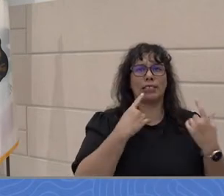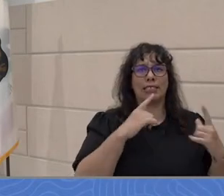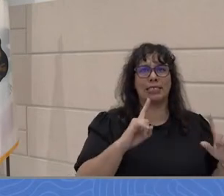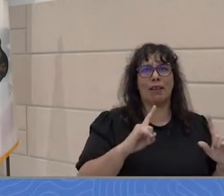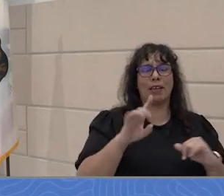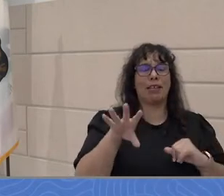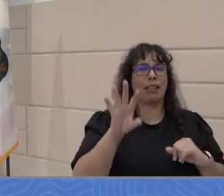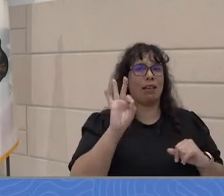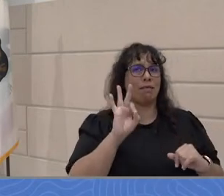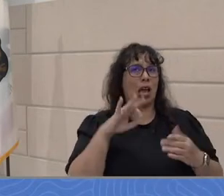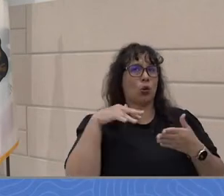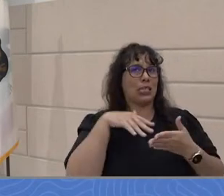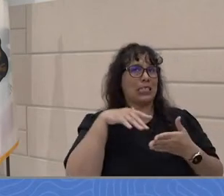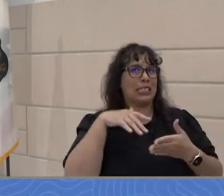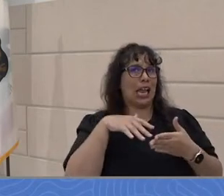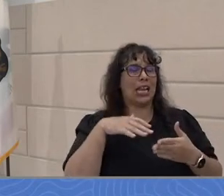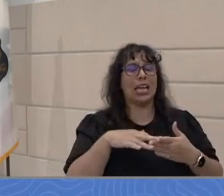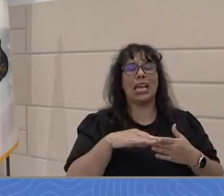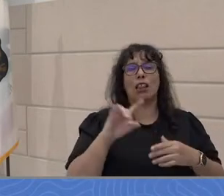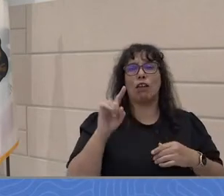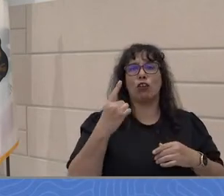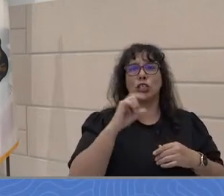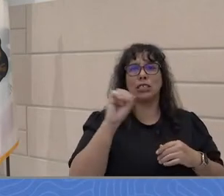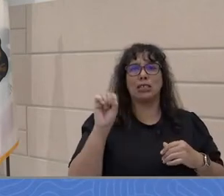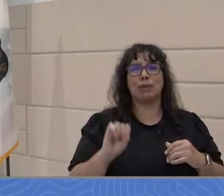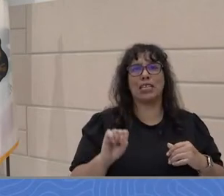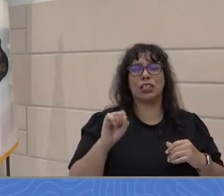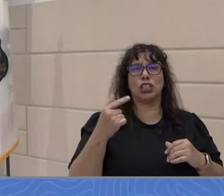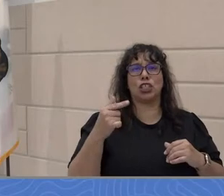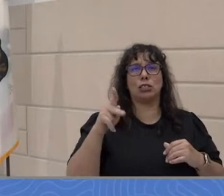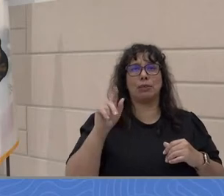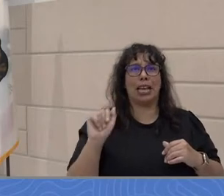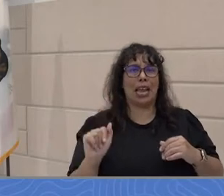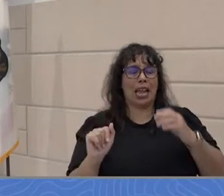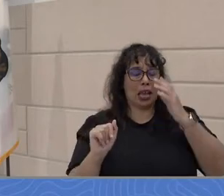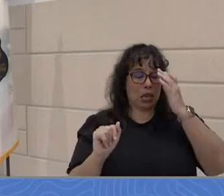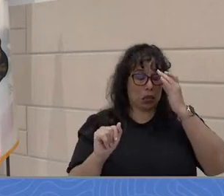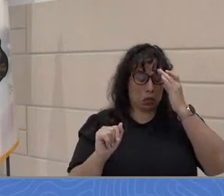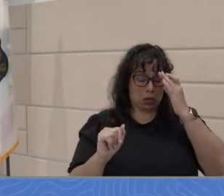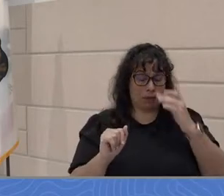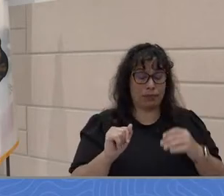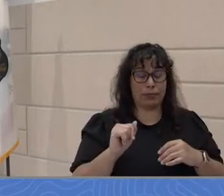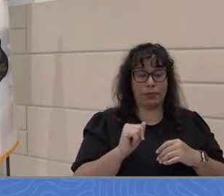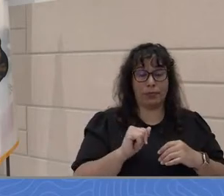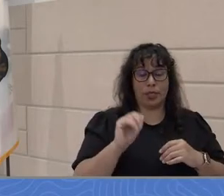1ក្នុងមហាវិទ្យាល័យហ្នឹងគឺវាប៉ះពាល់មកលើគ្រូបណ្ឡារៈហ្នឹងឯង